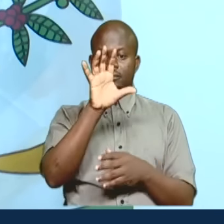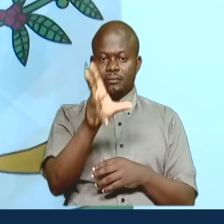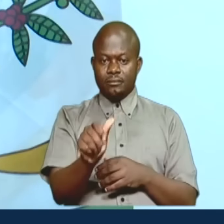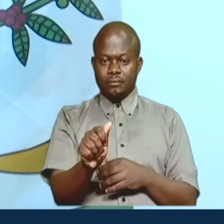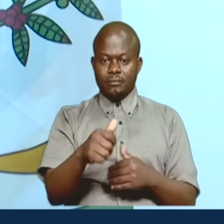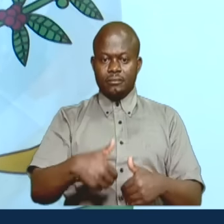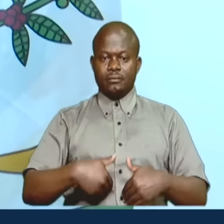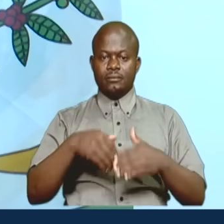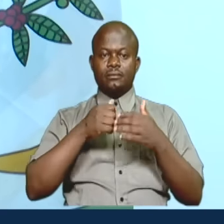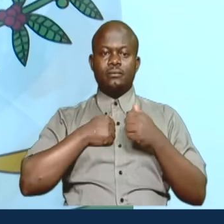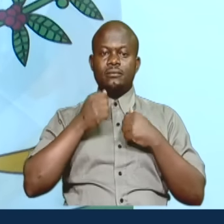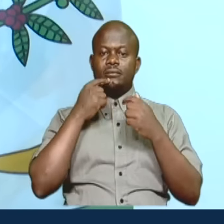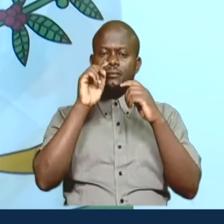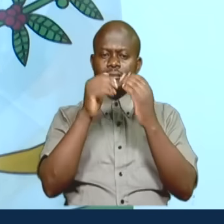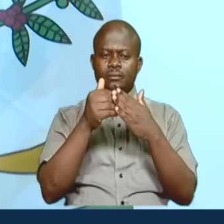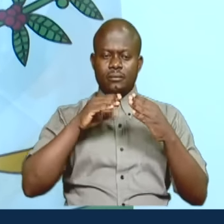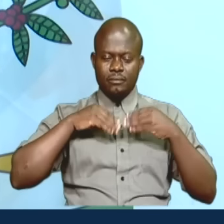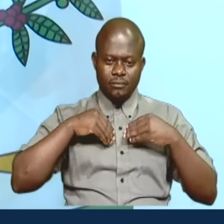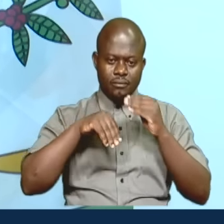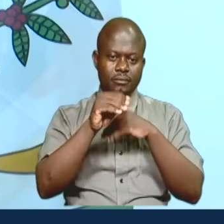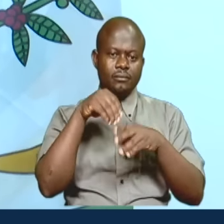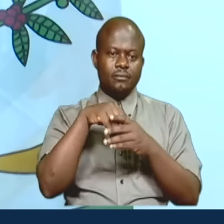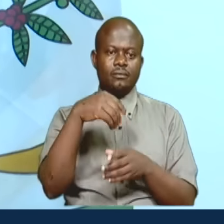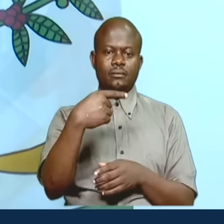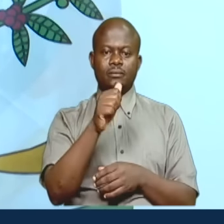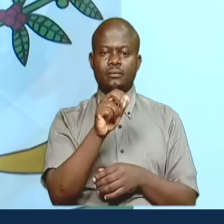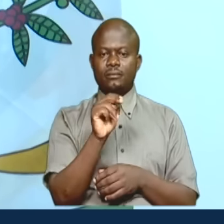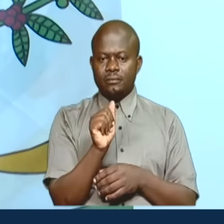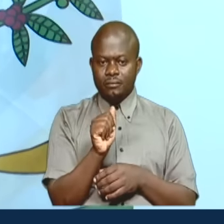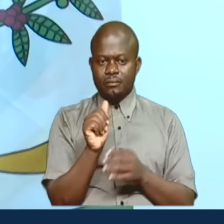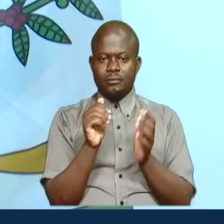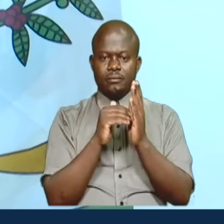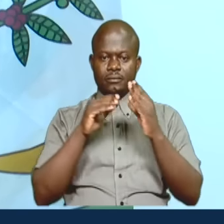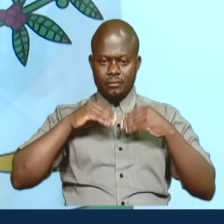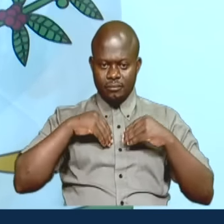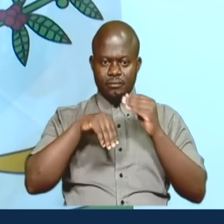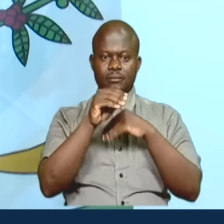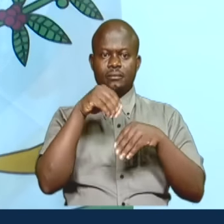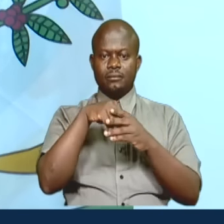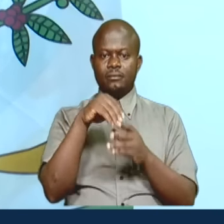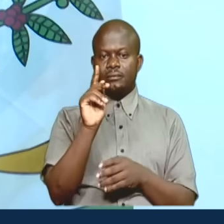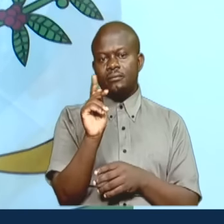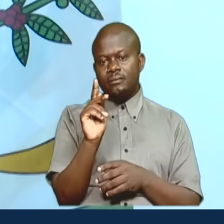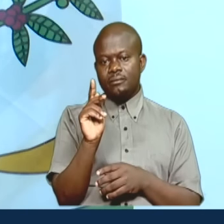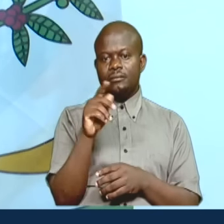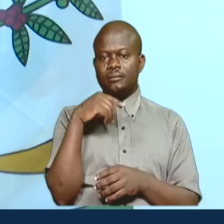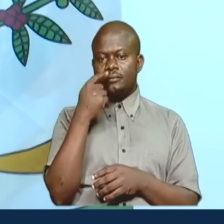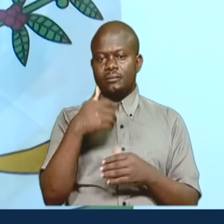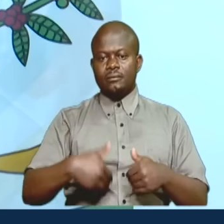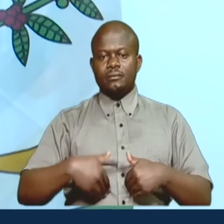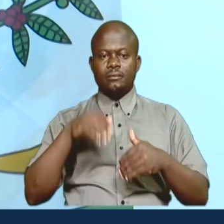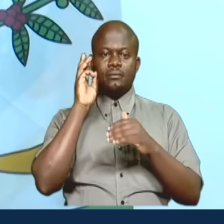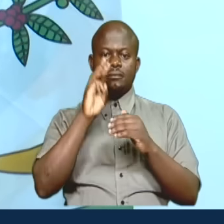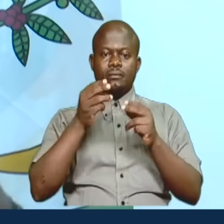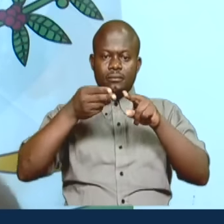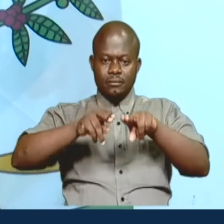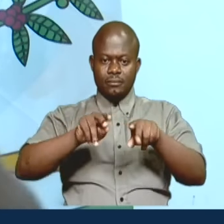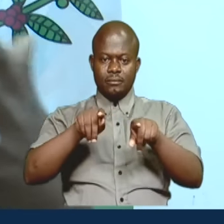Rwanda iyo ruhuye ravuga ngo ko byemewe gucuruza muri Ghana, bikemera gucuruza muri Kenya, ninde mujene uzambera